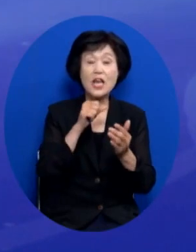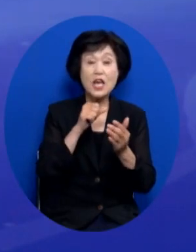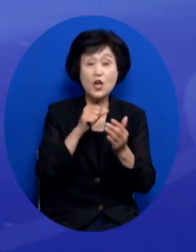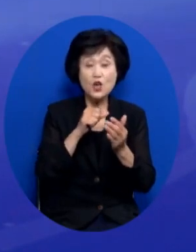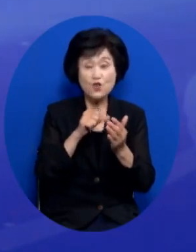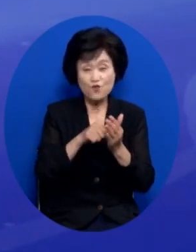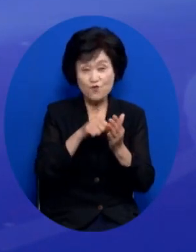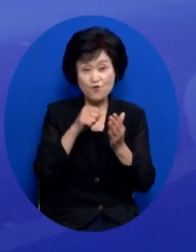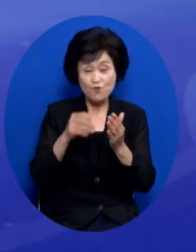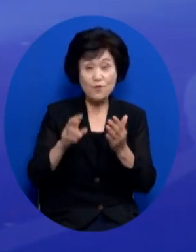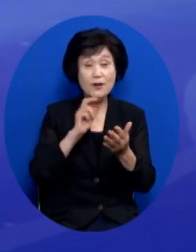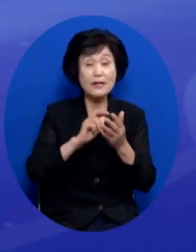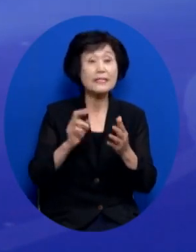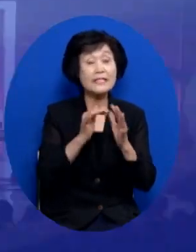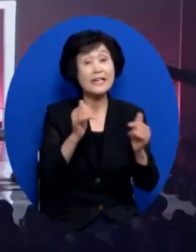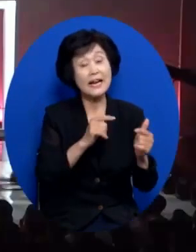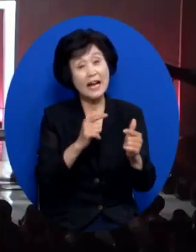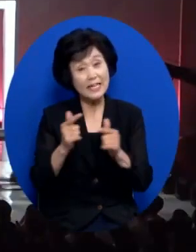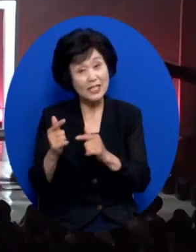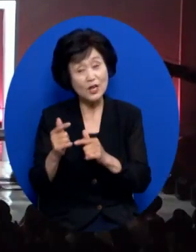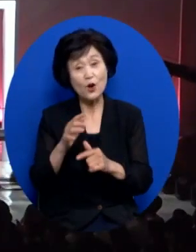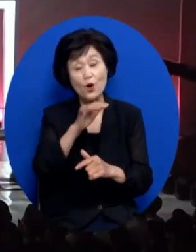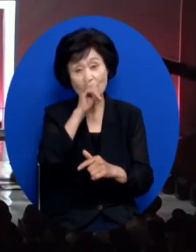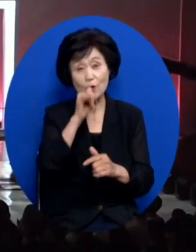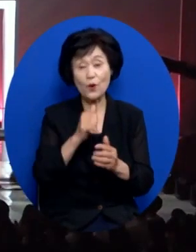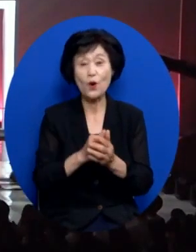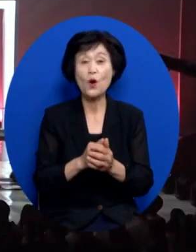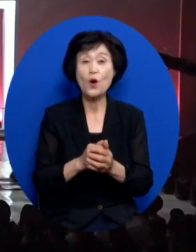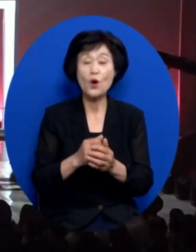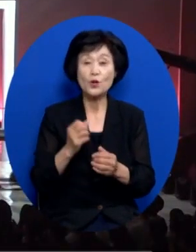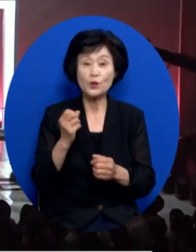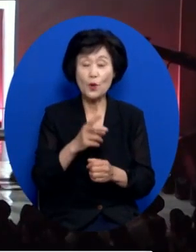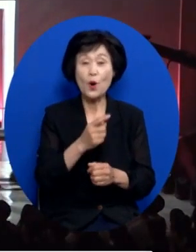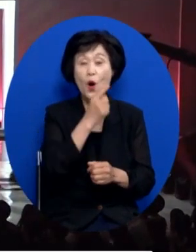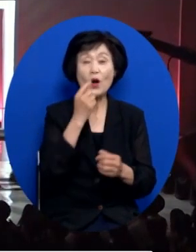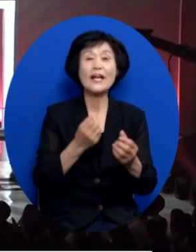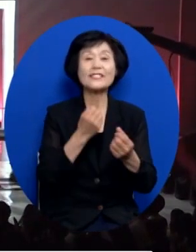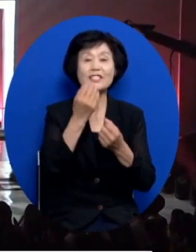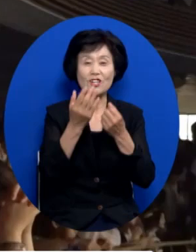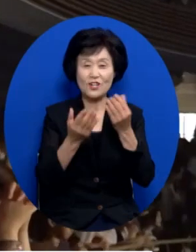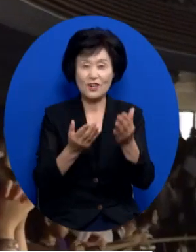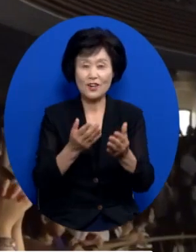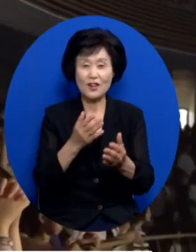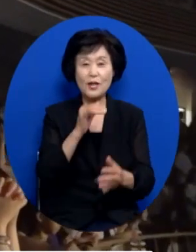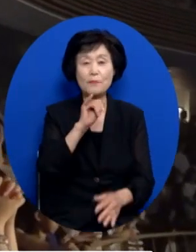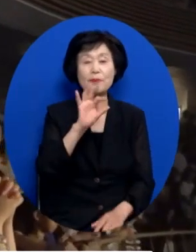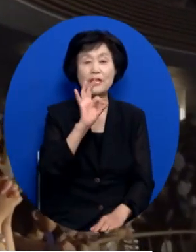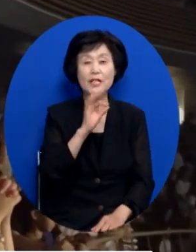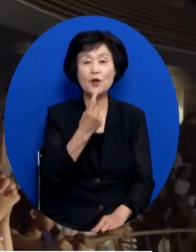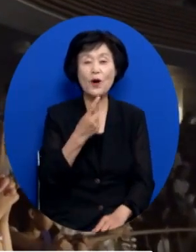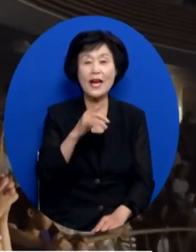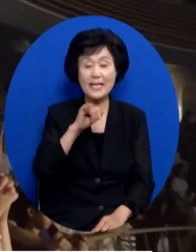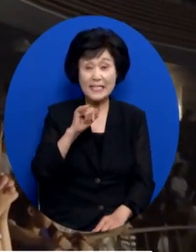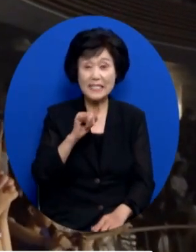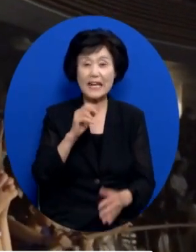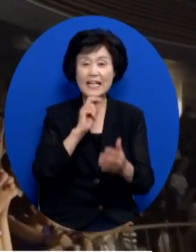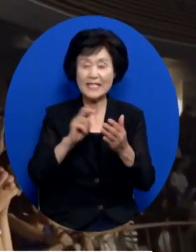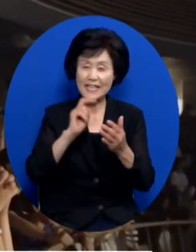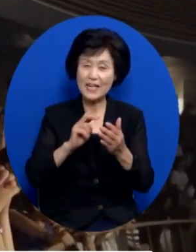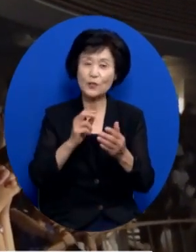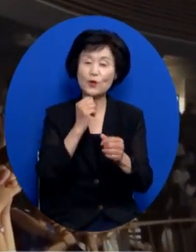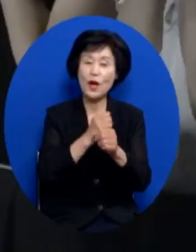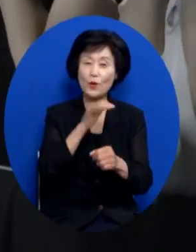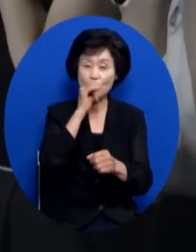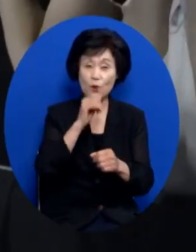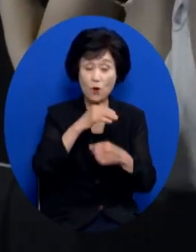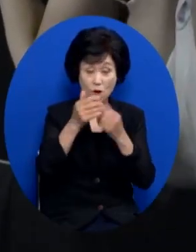집회를 인도했습니다. 또 가수 BY 이병윤 씨가 간증을 해 큰 관심을 끌었는데요. BY 씨는 성경